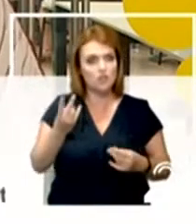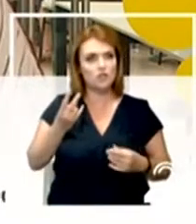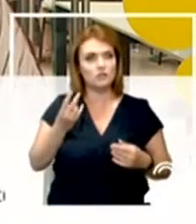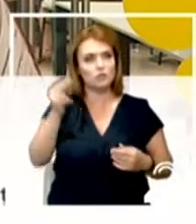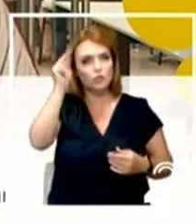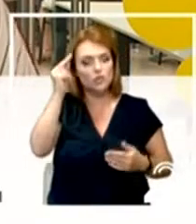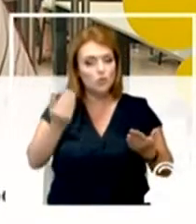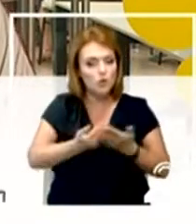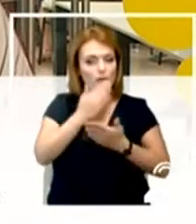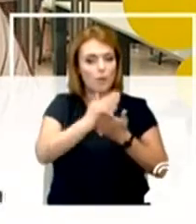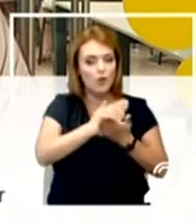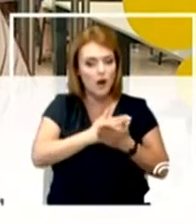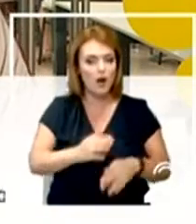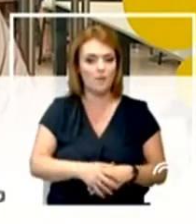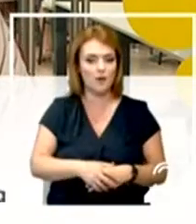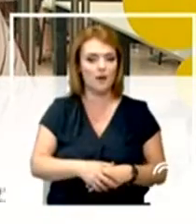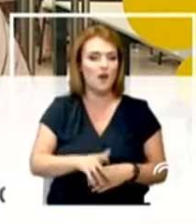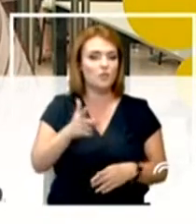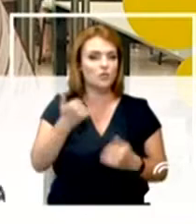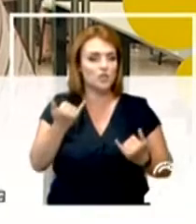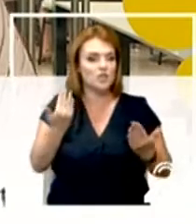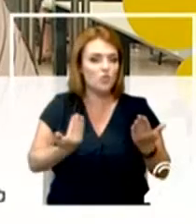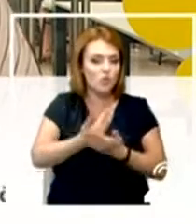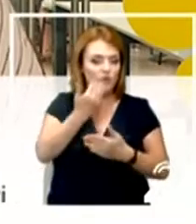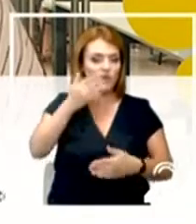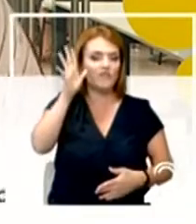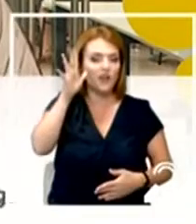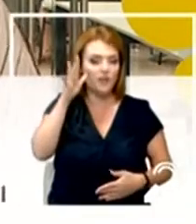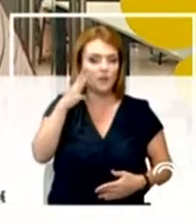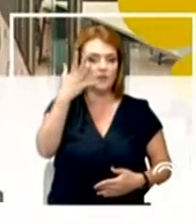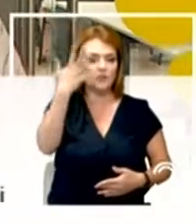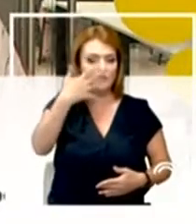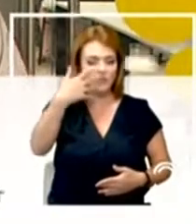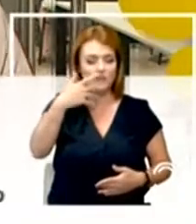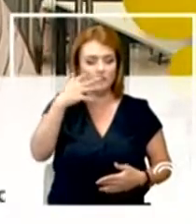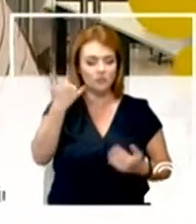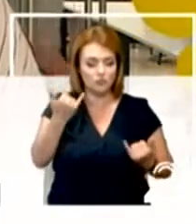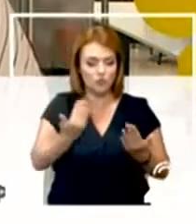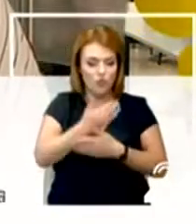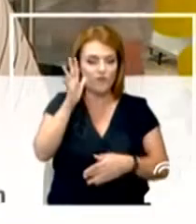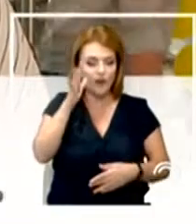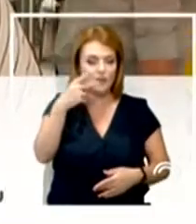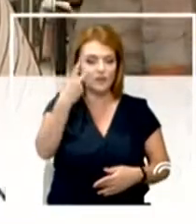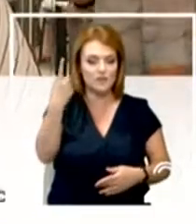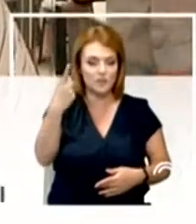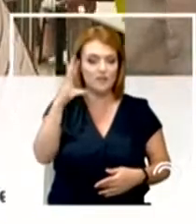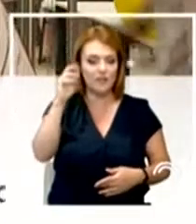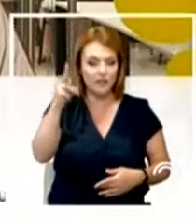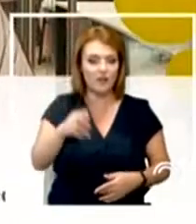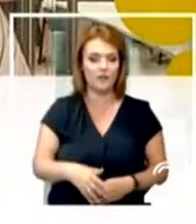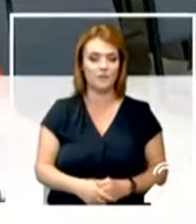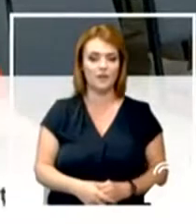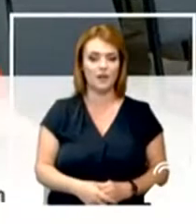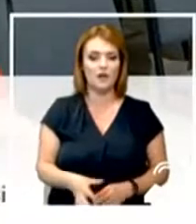programe educaționale ce ține de secolul 21 și nu de secolele anterioare. Îmi place foarte